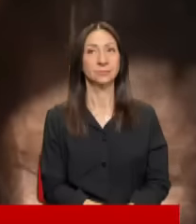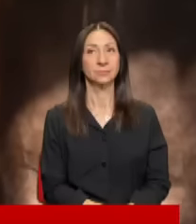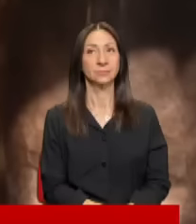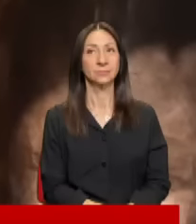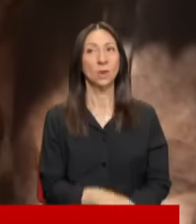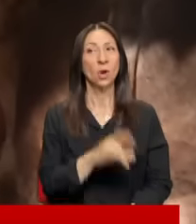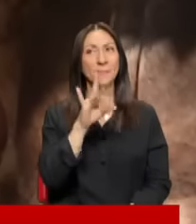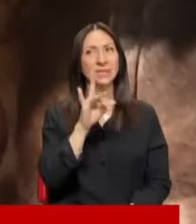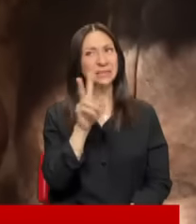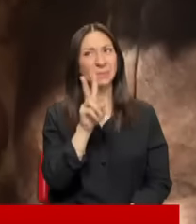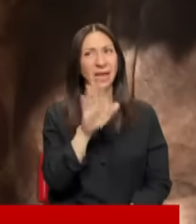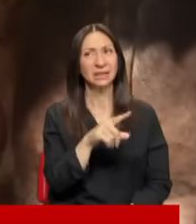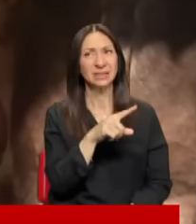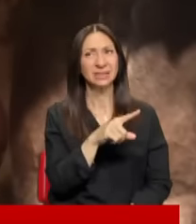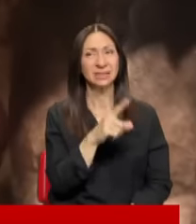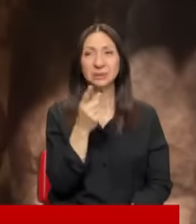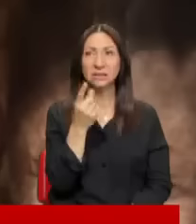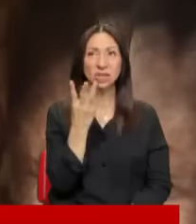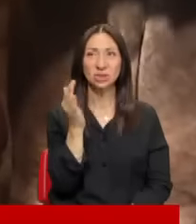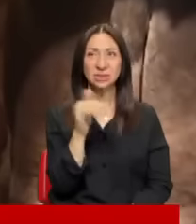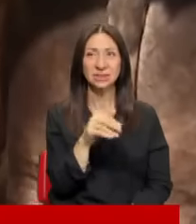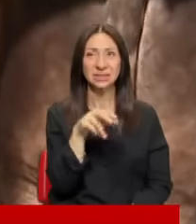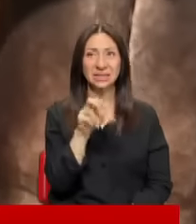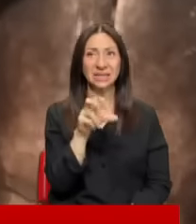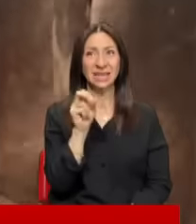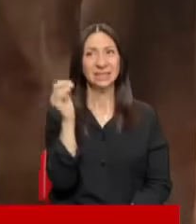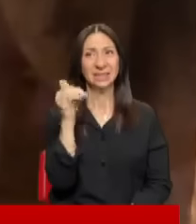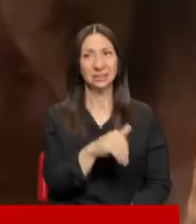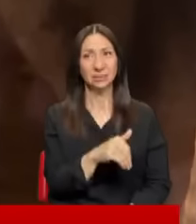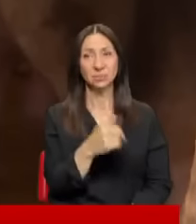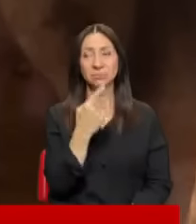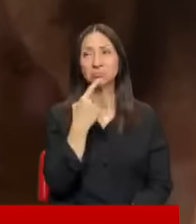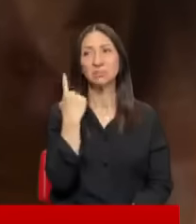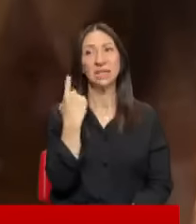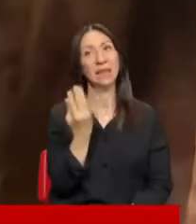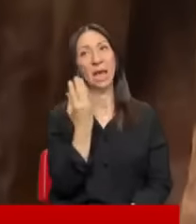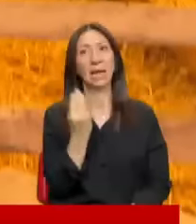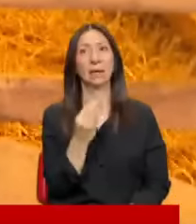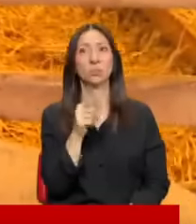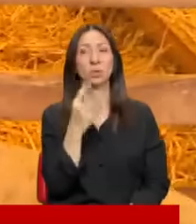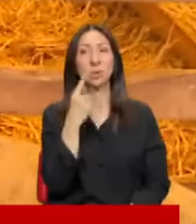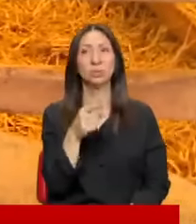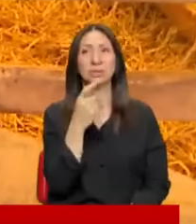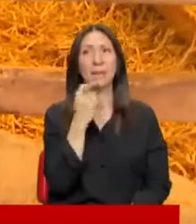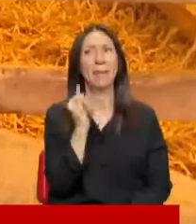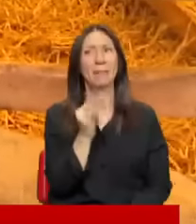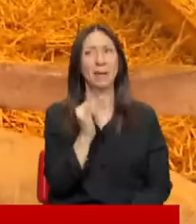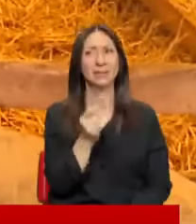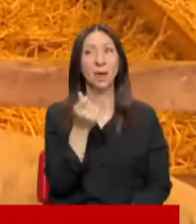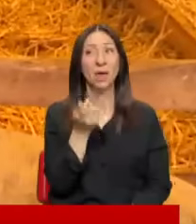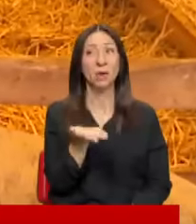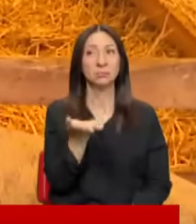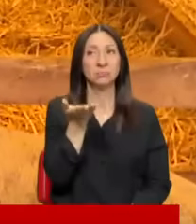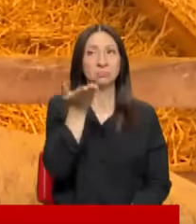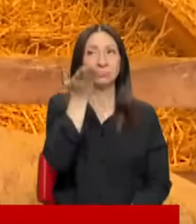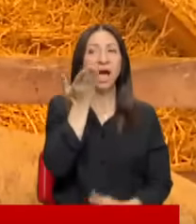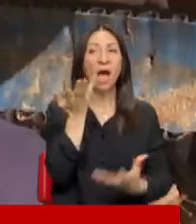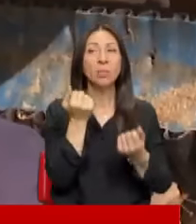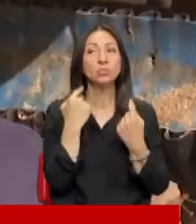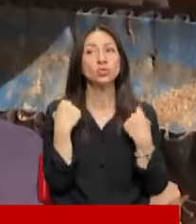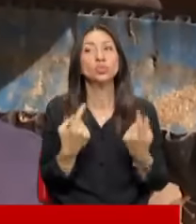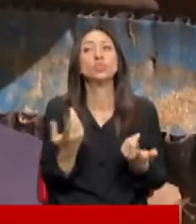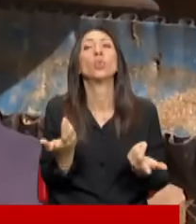burada. 15-20 tane kaldı. Kaç hayvanla gelmişsiniz? 80 tane getirdim. Geçen sene daha iyiydi buna rağmen. Bu sene berbat. Fiyatlar yükseldi. Alım gücü